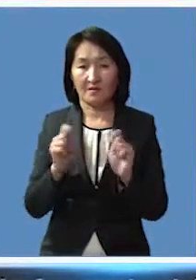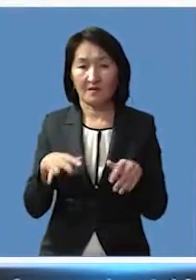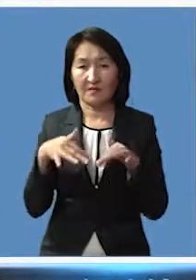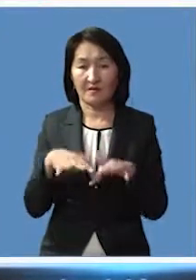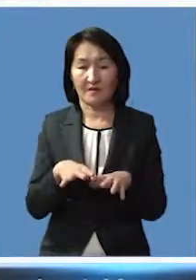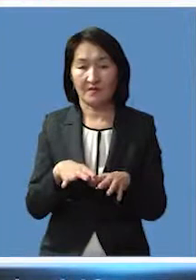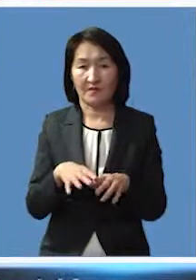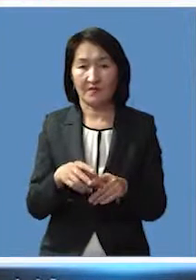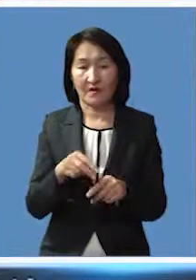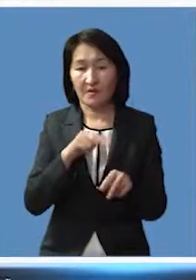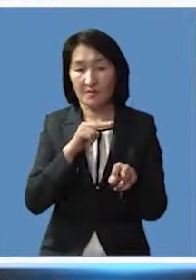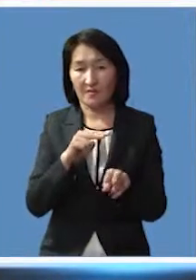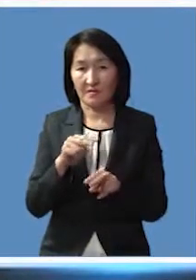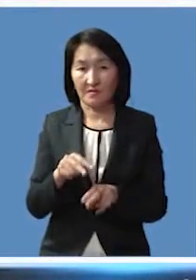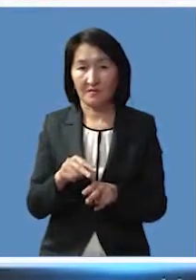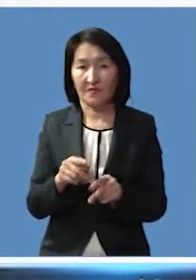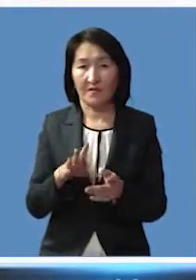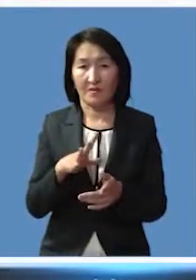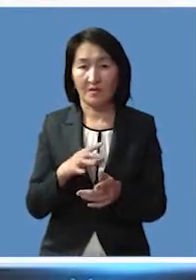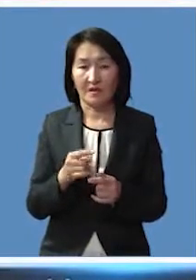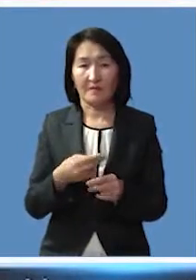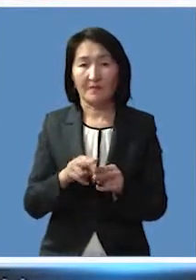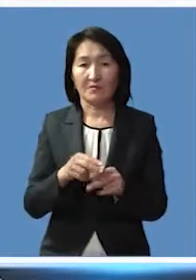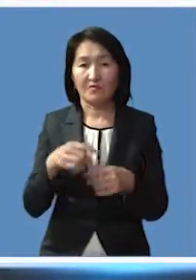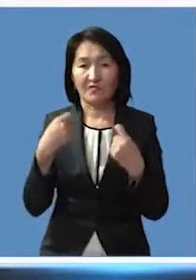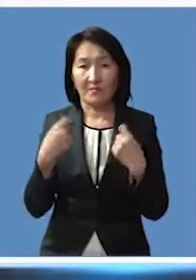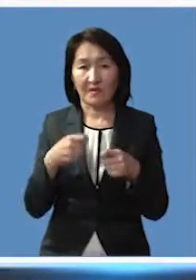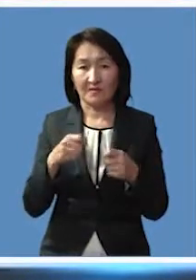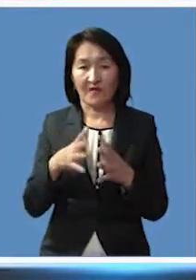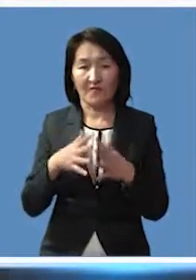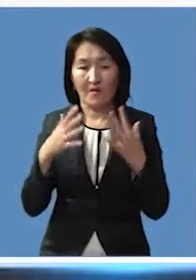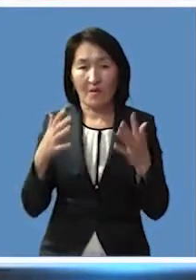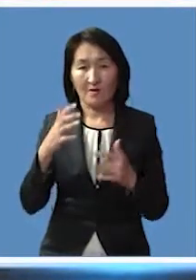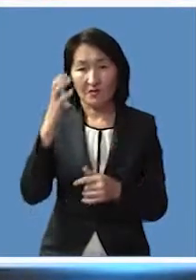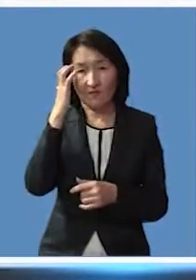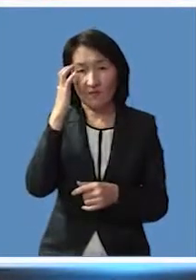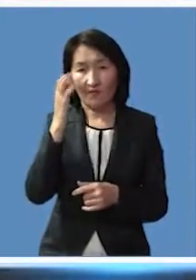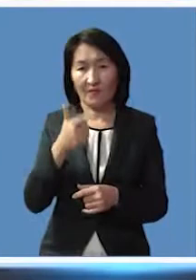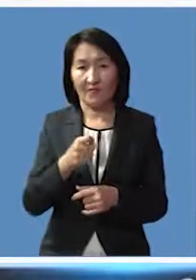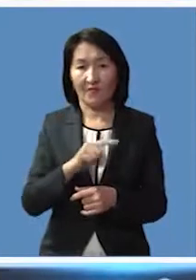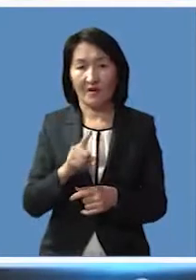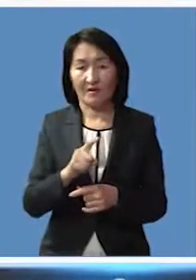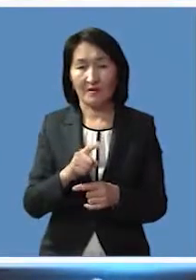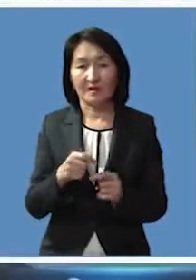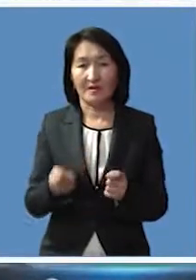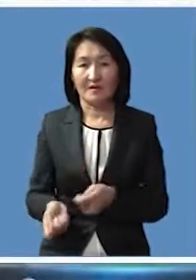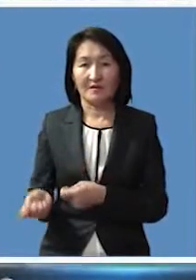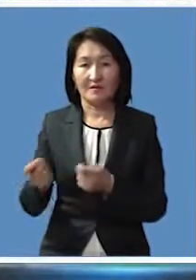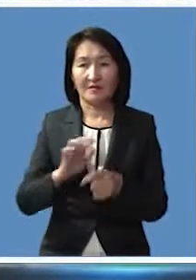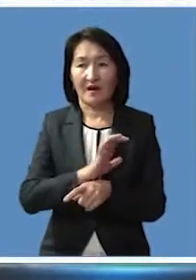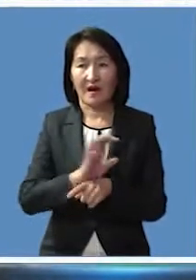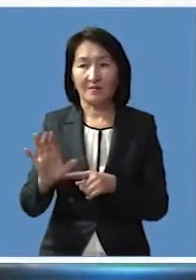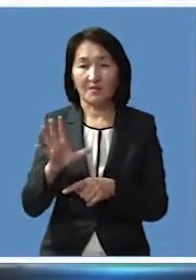Қолға түскен күдіктілер ішкі қажеттілікті өтеуге арналған үлкен көлемдегі сұйытылған отынды көршілес қырғыз еліне тасымалдаумен